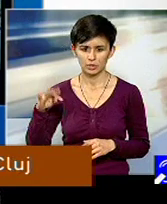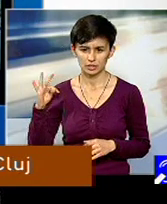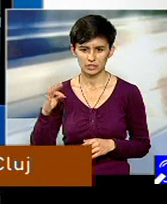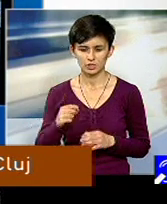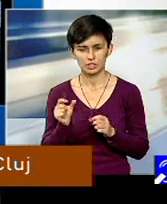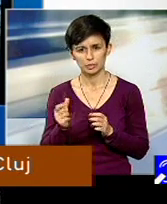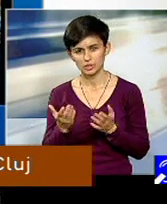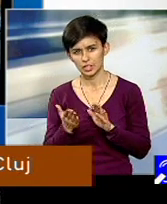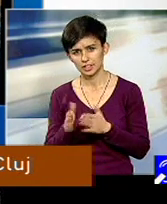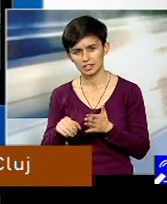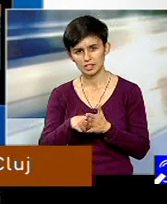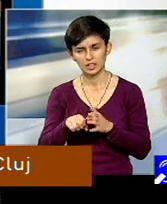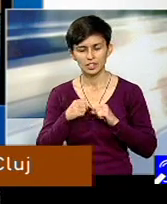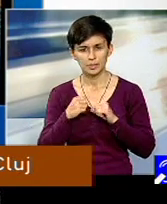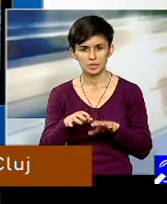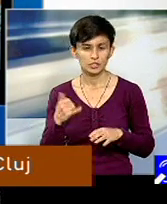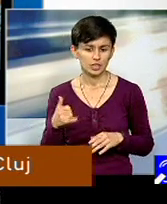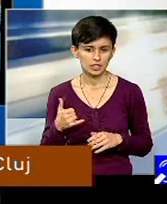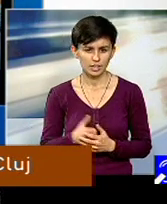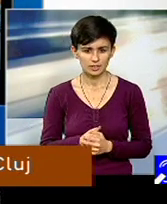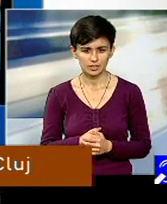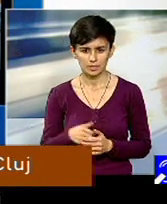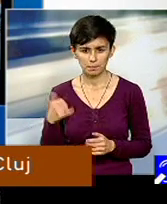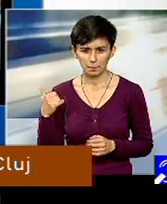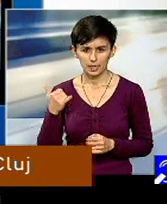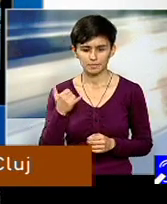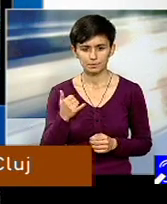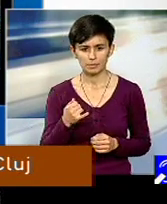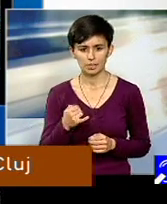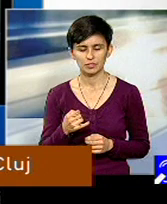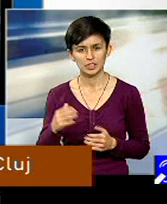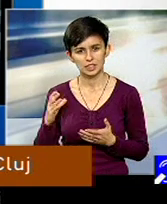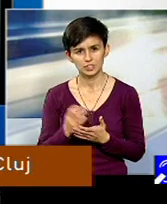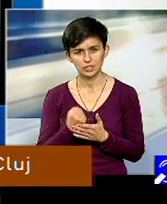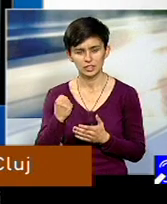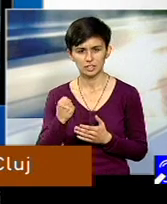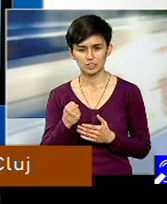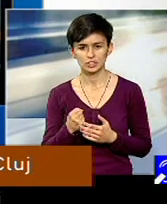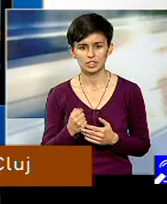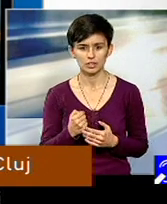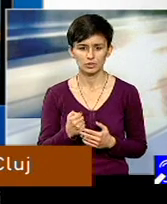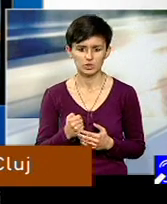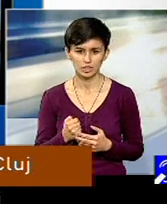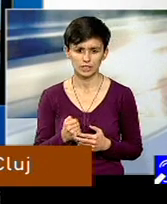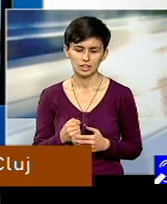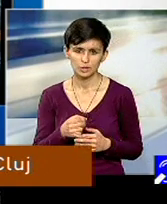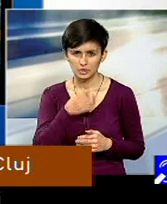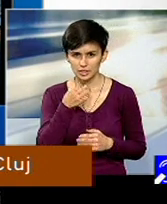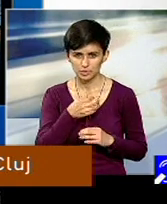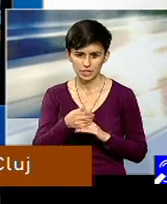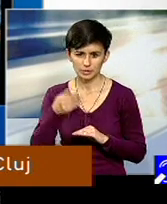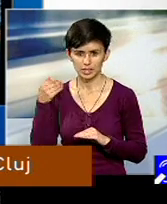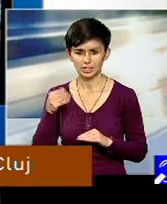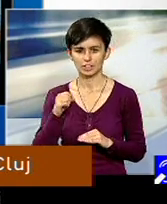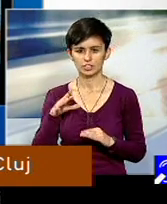deschide ediția de astăzi a emisiunii Fără Prejudecăți. S-au întors ca și campioni absoluți, exact așa cum spuneam puțin mai devreme,